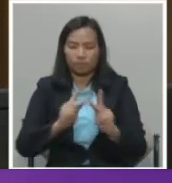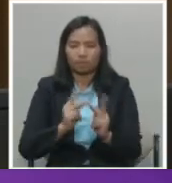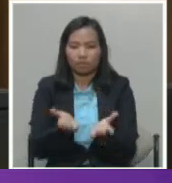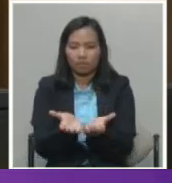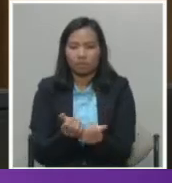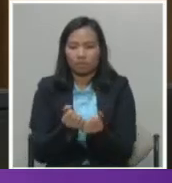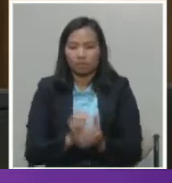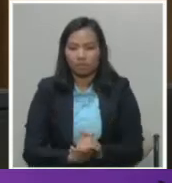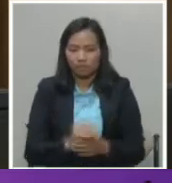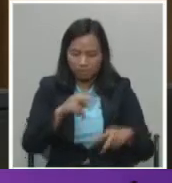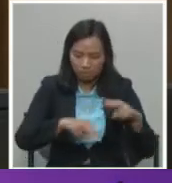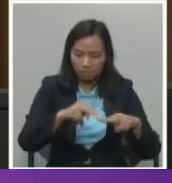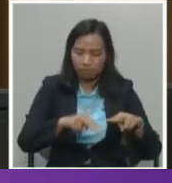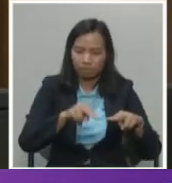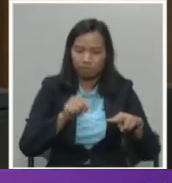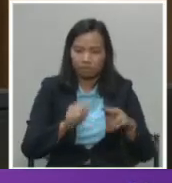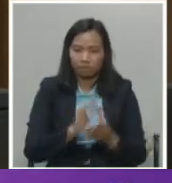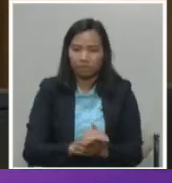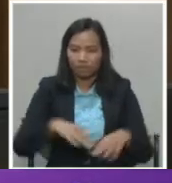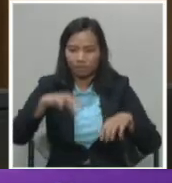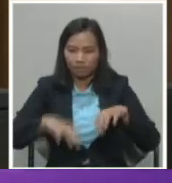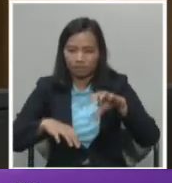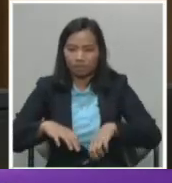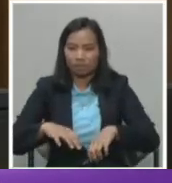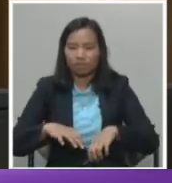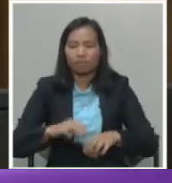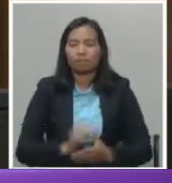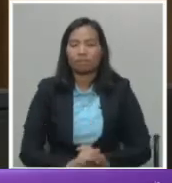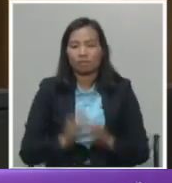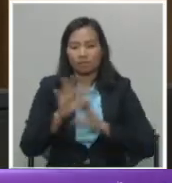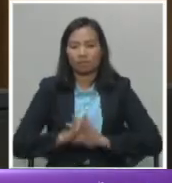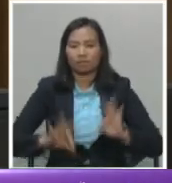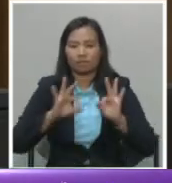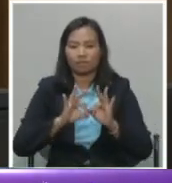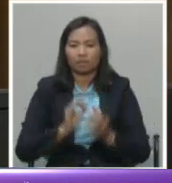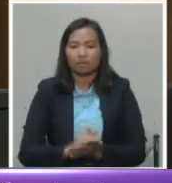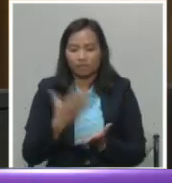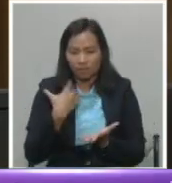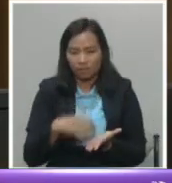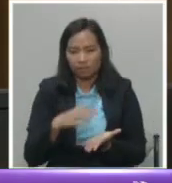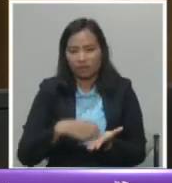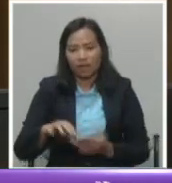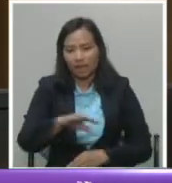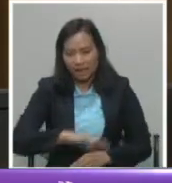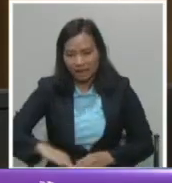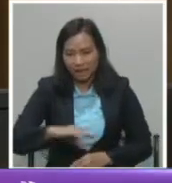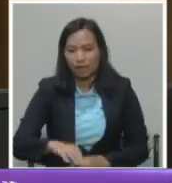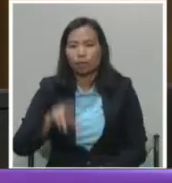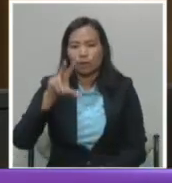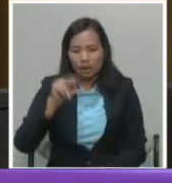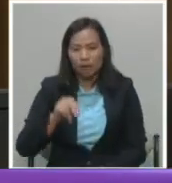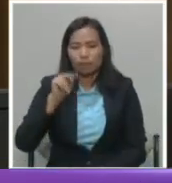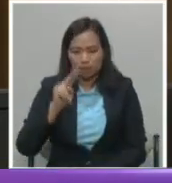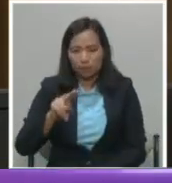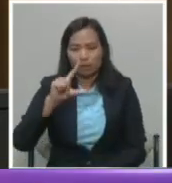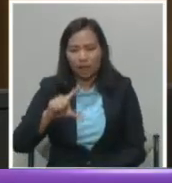าณบูรการมันก็คือบูรการของงาน2หน่วยงานขึ้นไปนะครับสิ่งสำคัญที่สุดก็คือกราบเรียนว่าทั้งหมดเสนอมา 3.2 ล้านล้านเนี่ยมีการกันกร